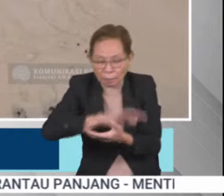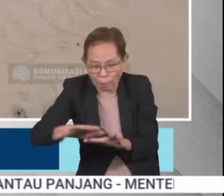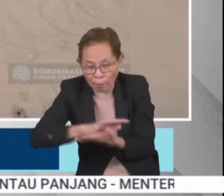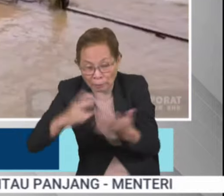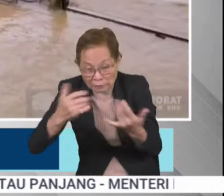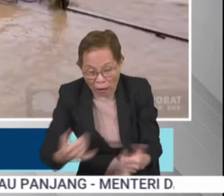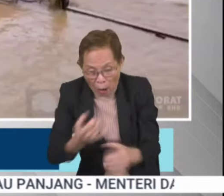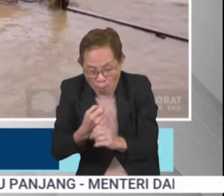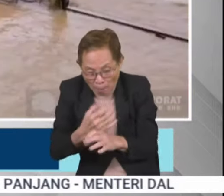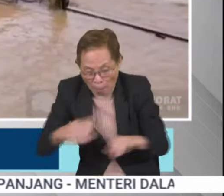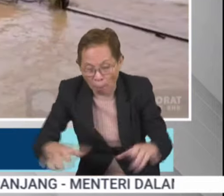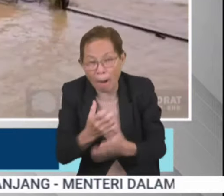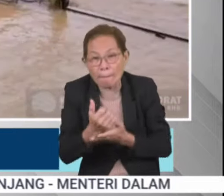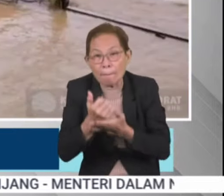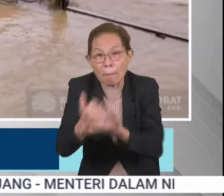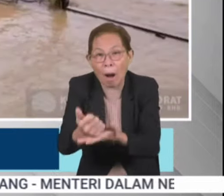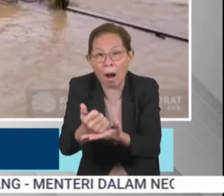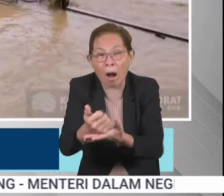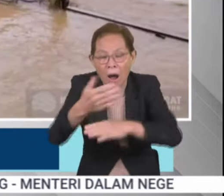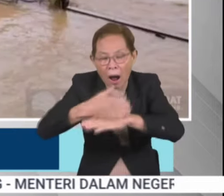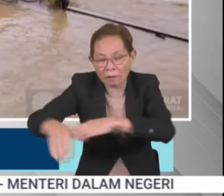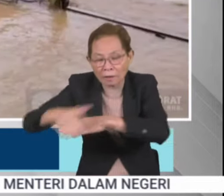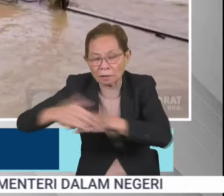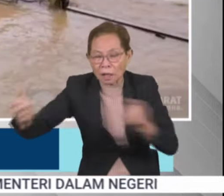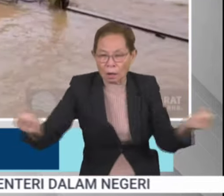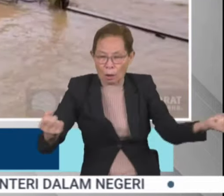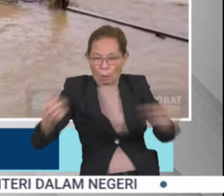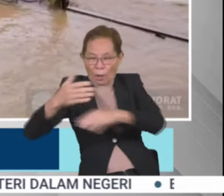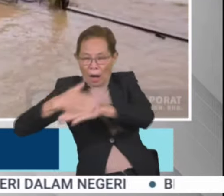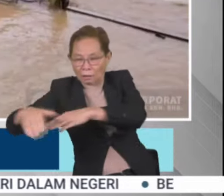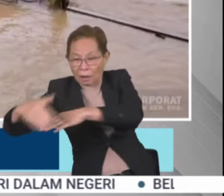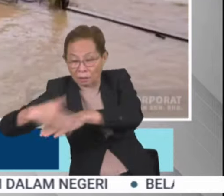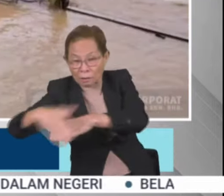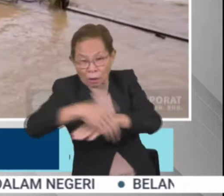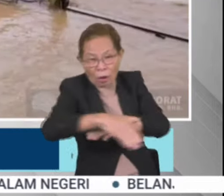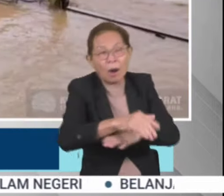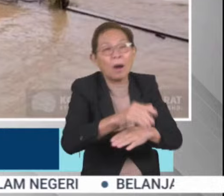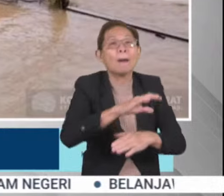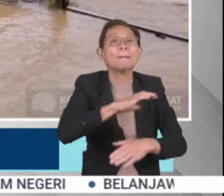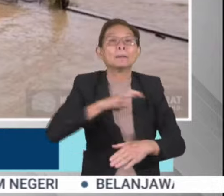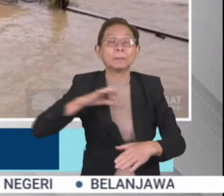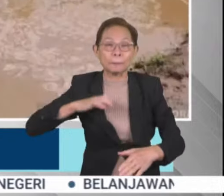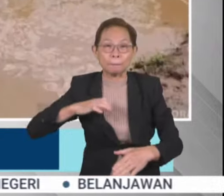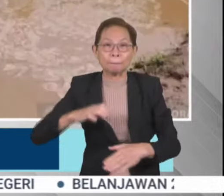giat dijalankan. Bantuan alternatif melalui lori tangki akan digerakkan kepada pengguna.